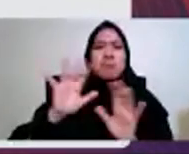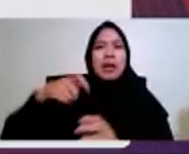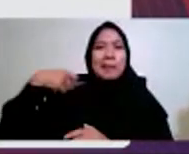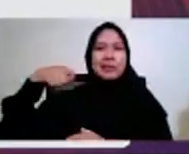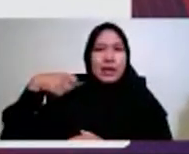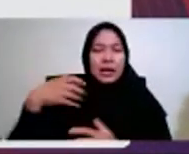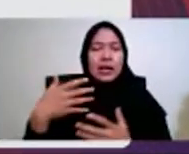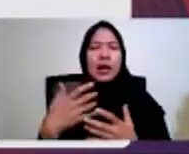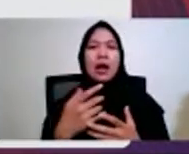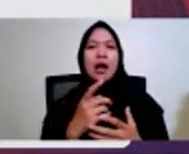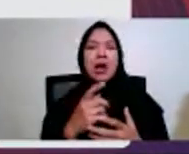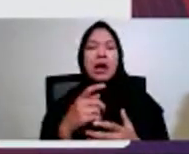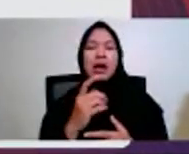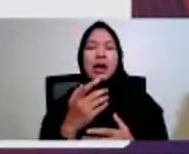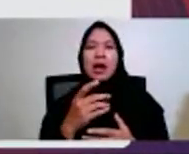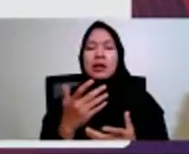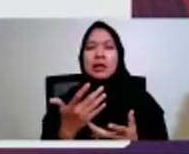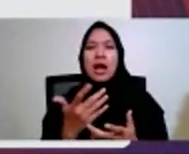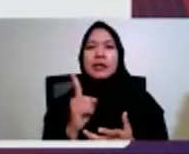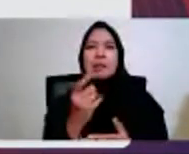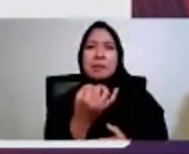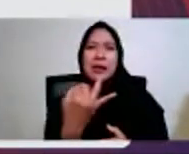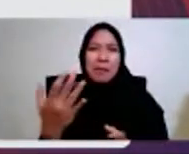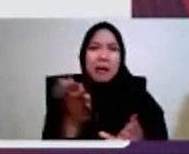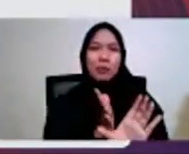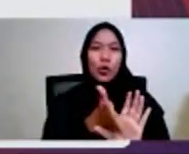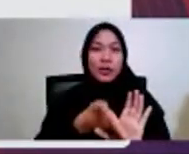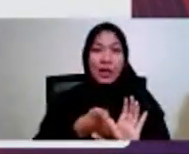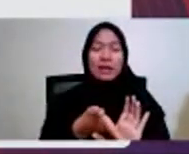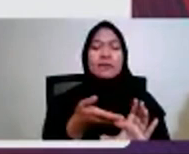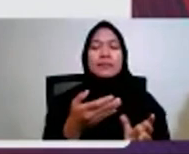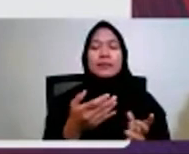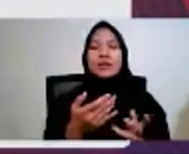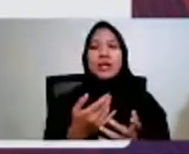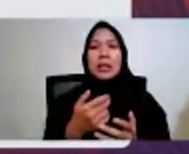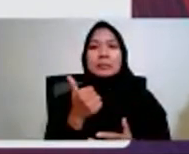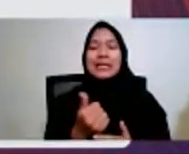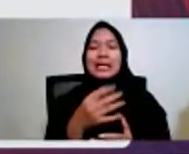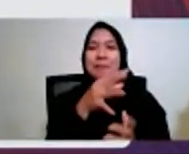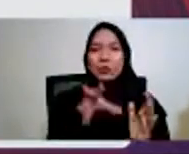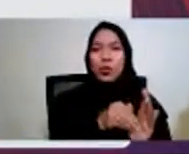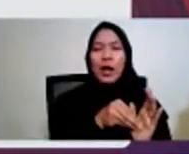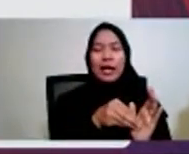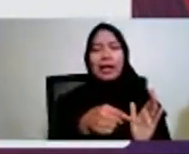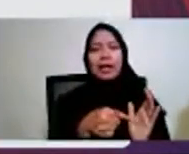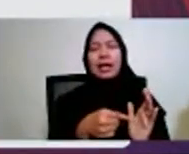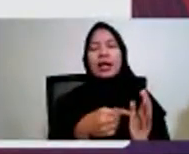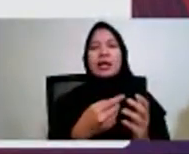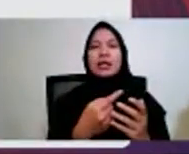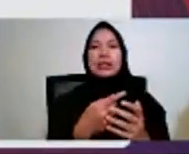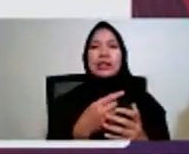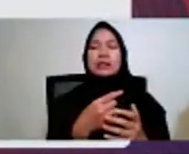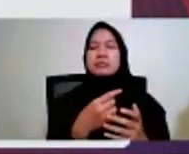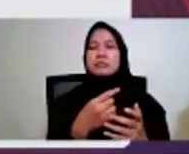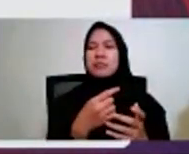kementerian-kementerian yang ada ada beberapa proyek Ia memang bisa dimasukkan sebagai berkualifikasi